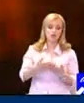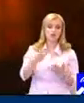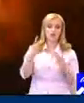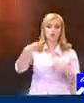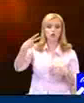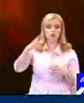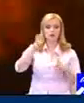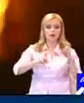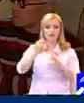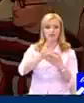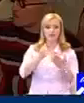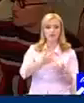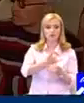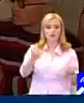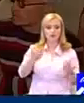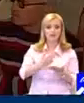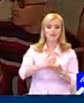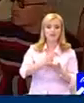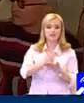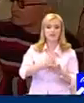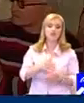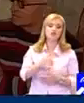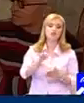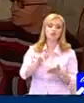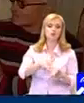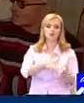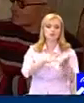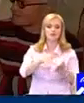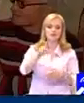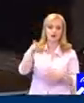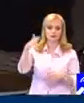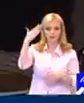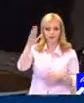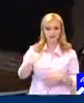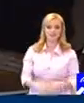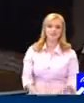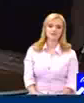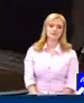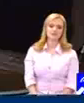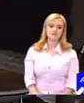de vinării din țară prestează servicii turistice vizitatorilor străini.